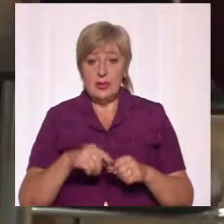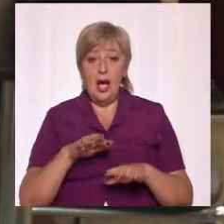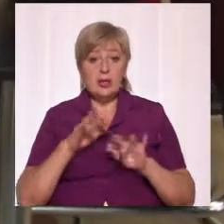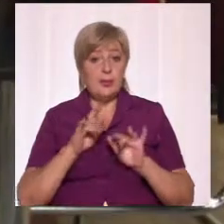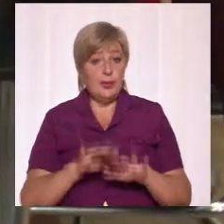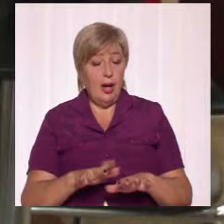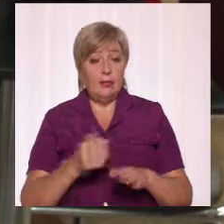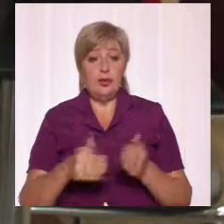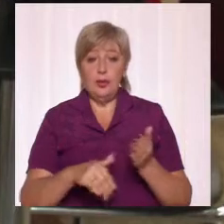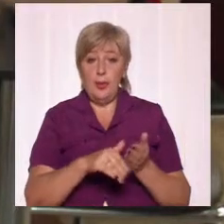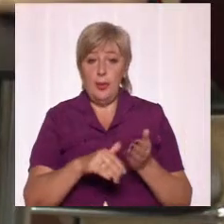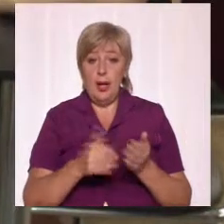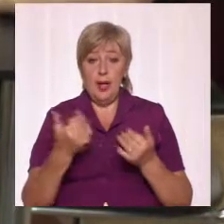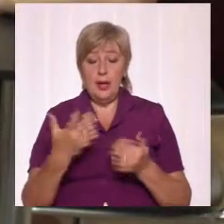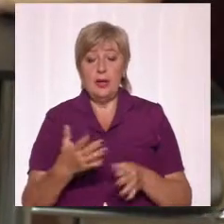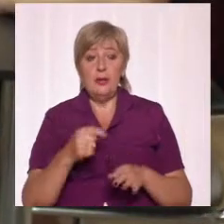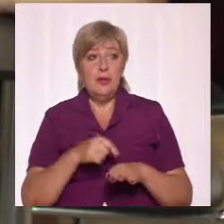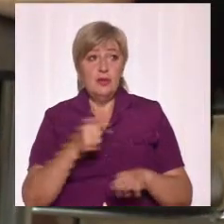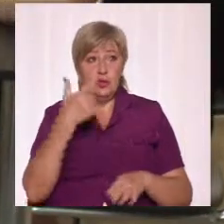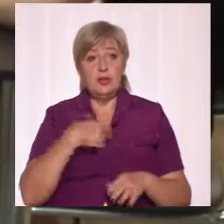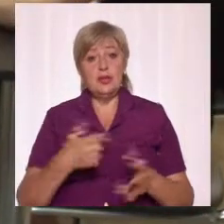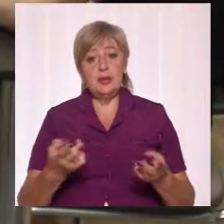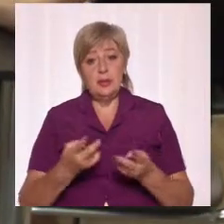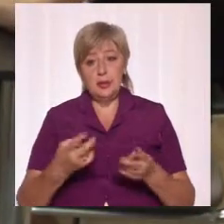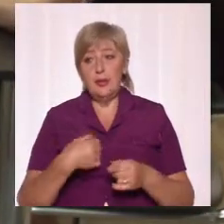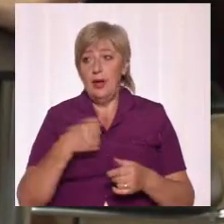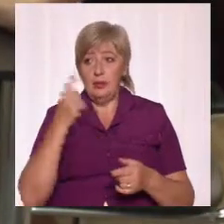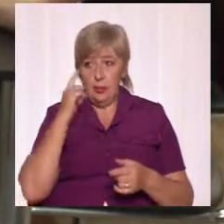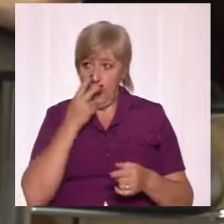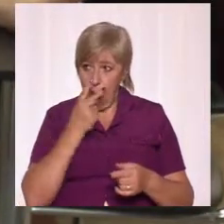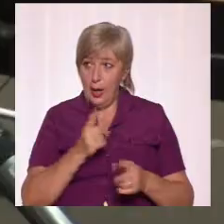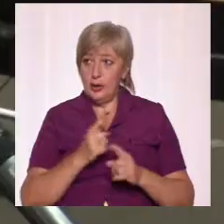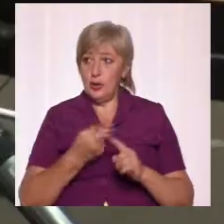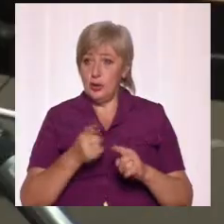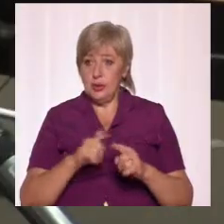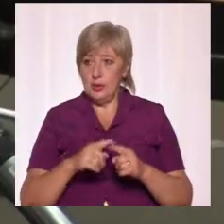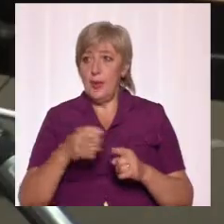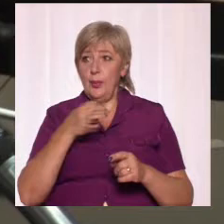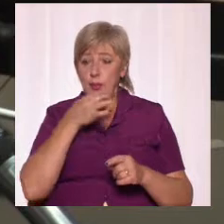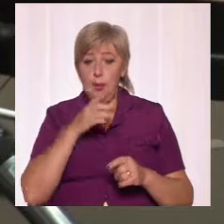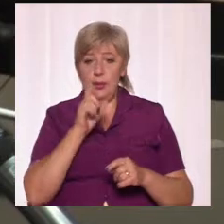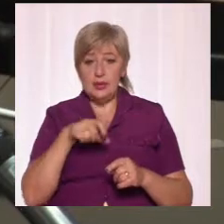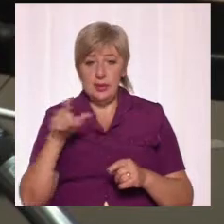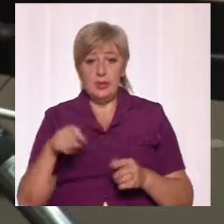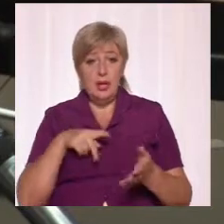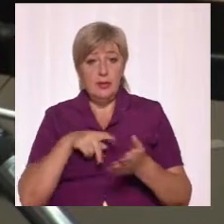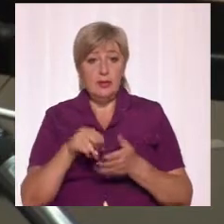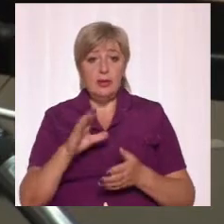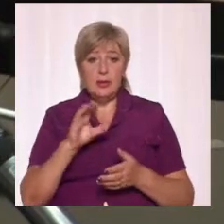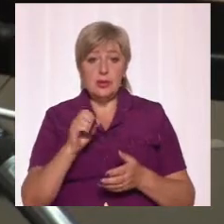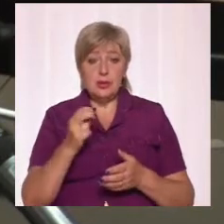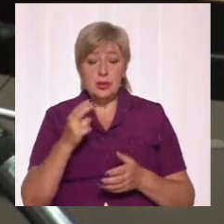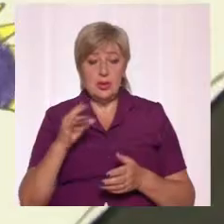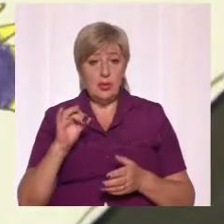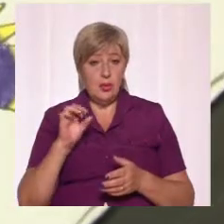себе потрібними. Вони бачать, що їх робота, те, що вони роблять, подобається людям. І завдяки цьому вони виходять в соціум. Тому що у таких дітей,